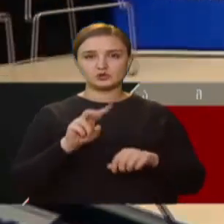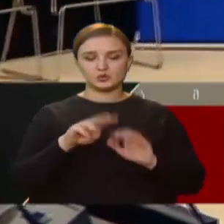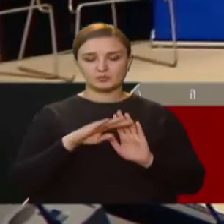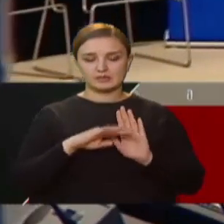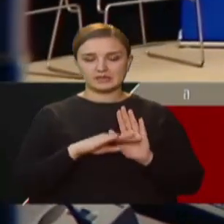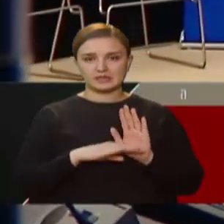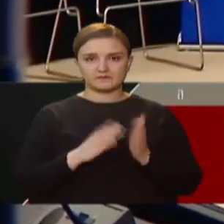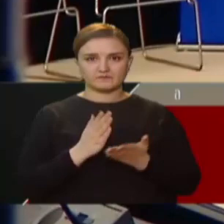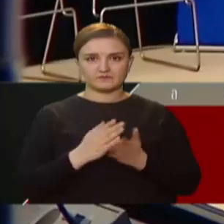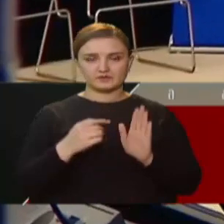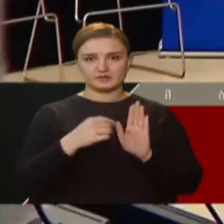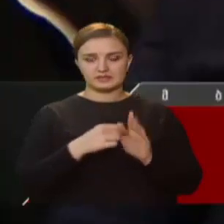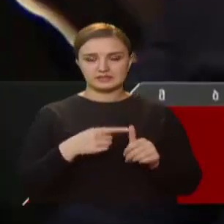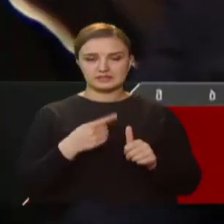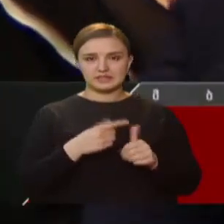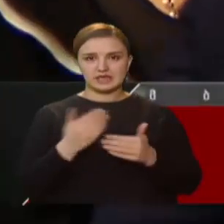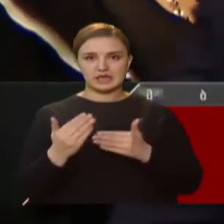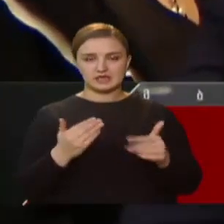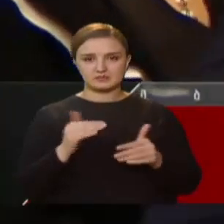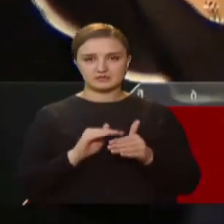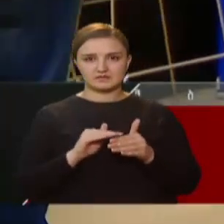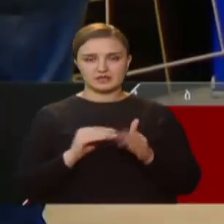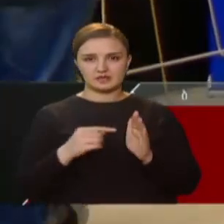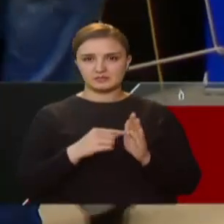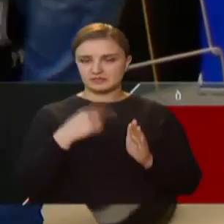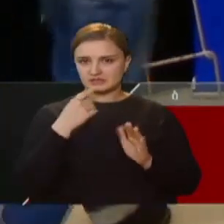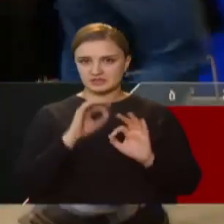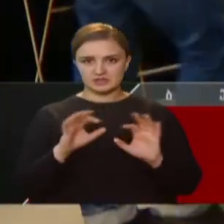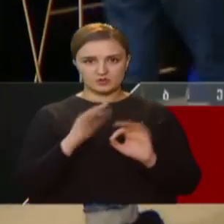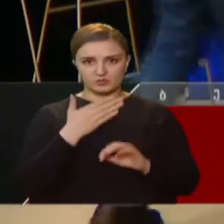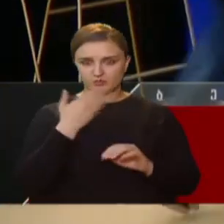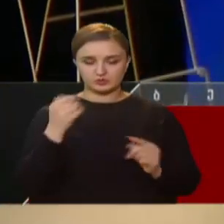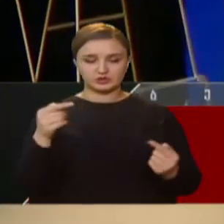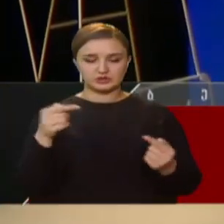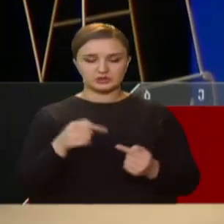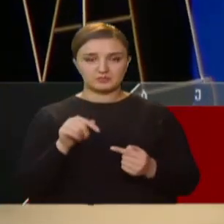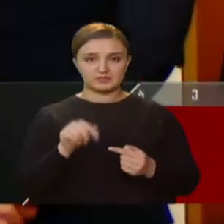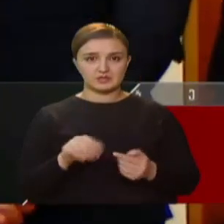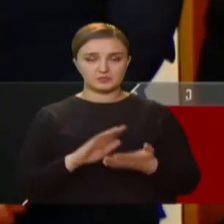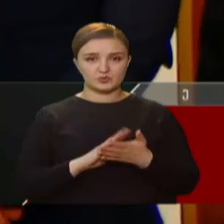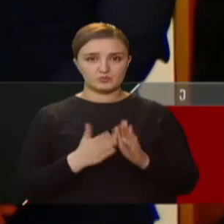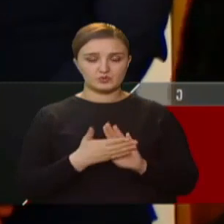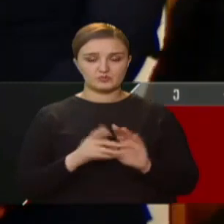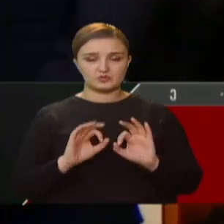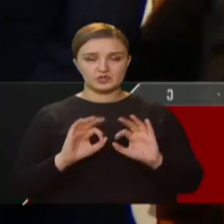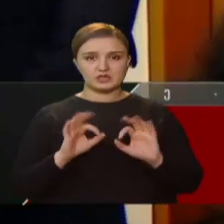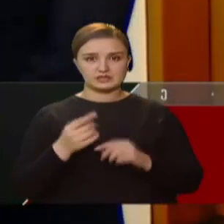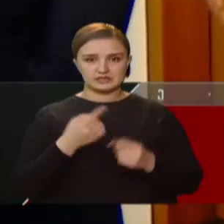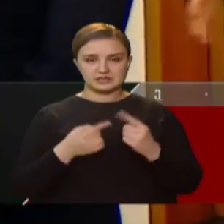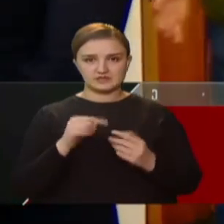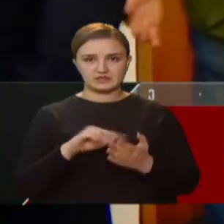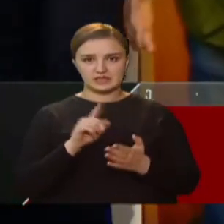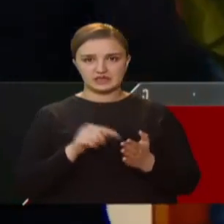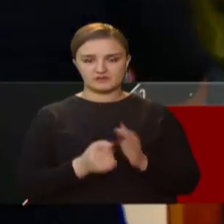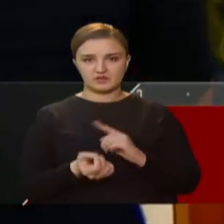აქვს, რომელშიც კონკრეტულ სახელებსა და გვარებზე საუბარი არ არის. Შესაბამისად და მოცემულობაში ამ განცხადებამ მორიგი კითხვა